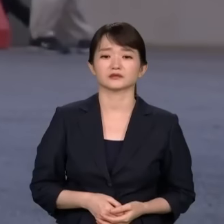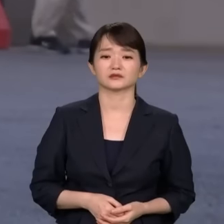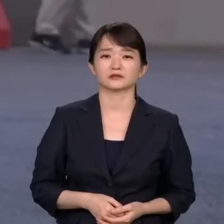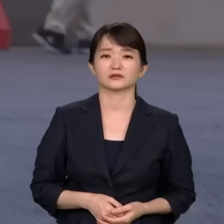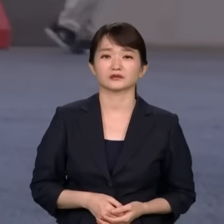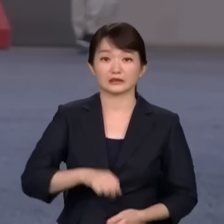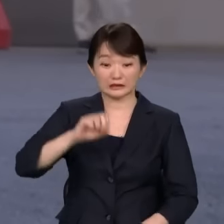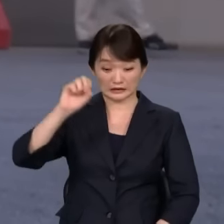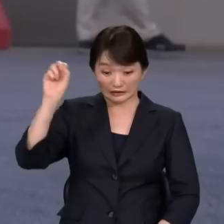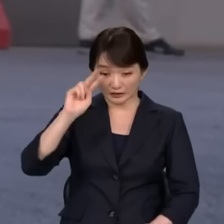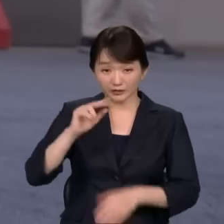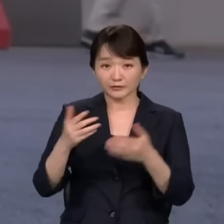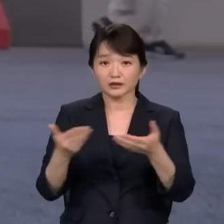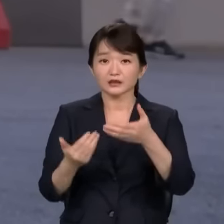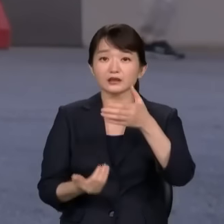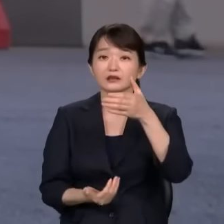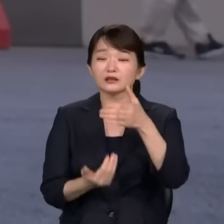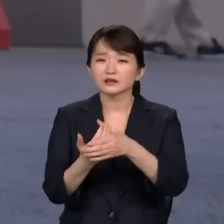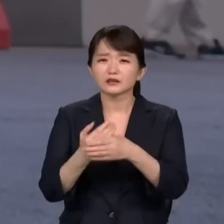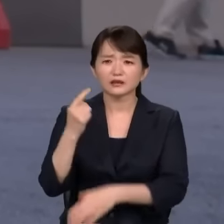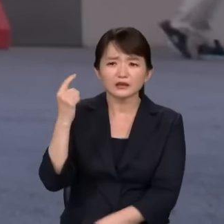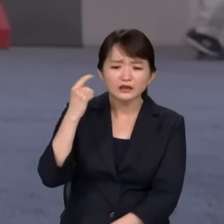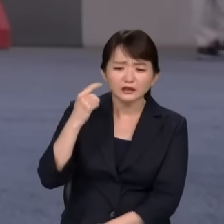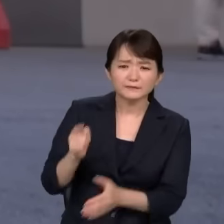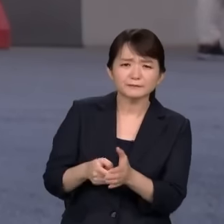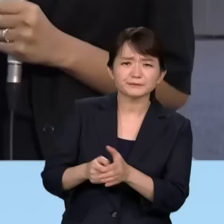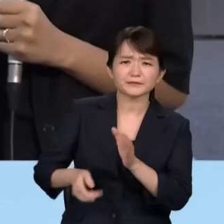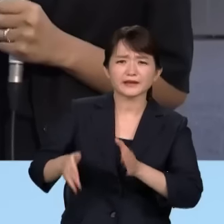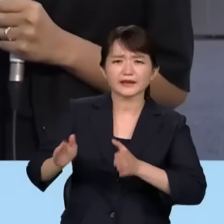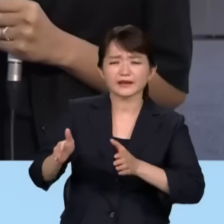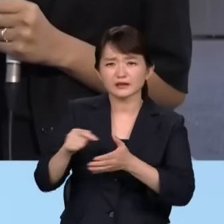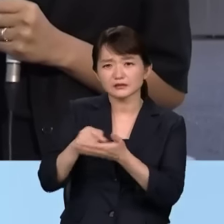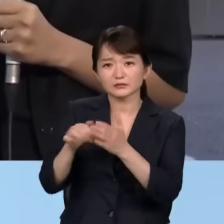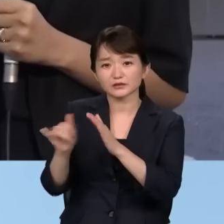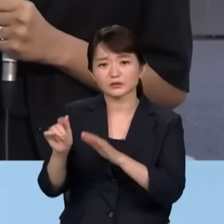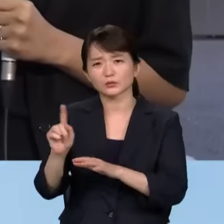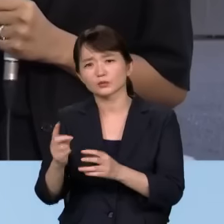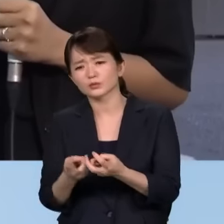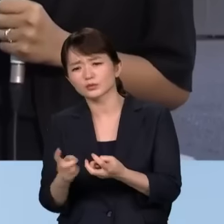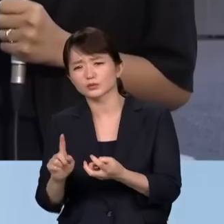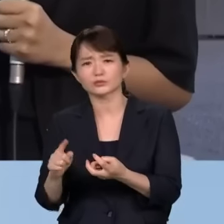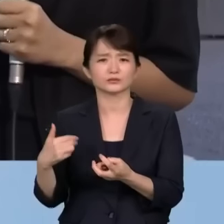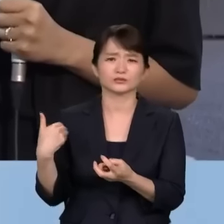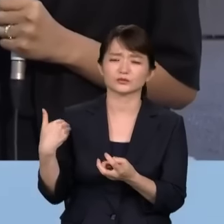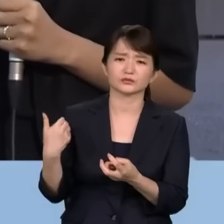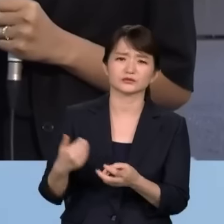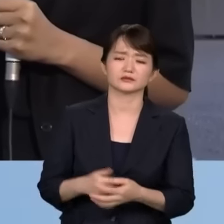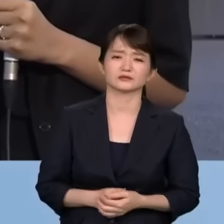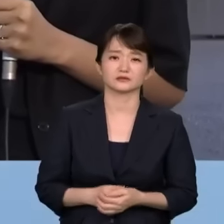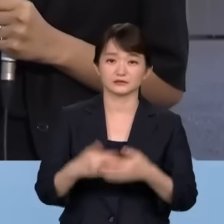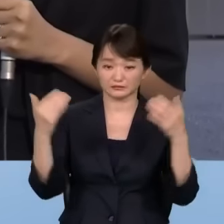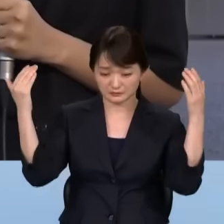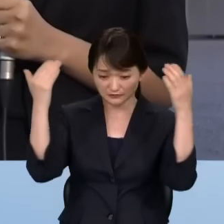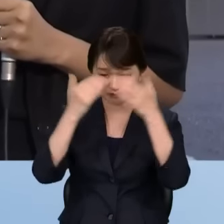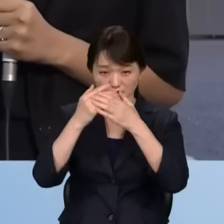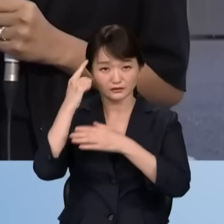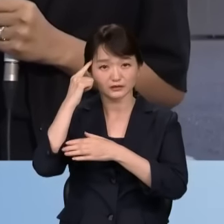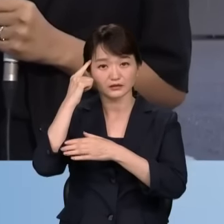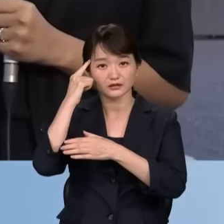워낙 갑작스럽게 일어난 사고여서요. 소식 듣고 급하게 달려온 유족들은 허둥지둥하는 모습이 많았습니다. 밤사이에 넋이